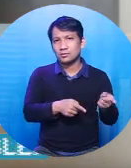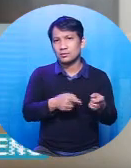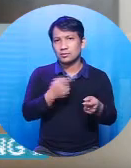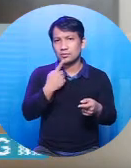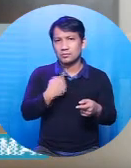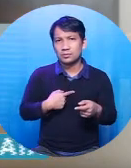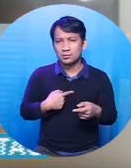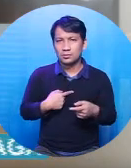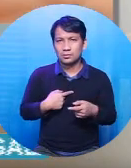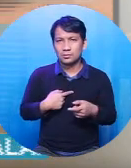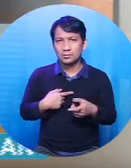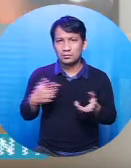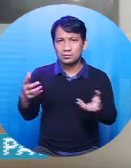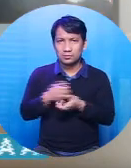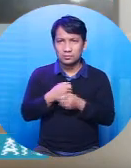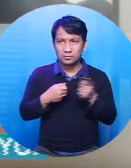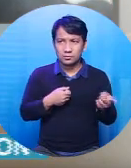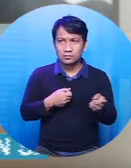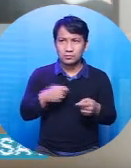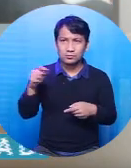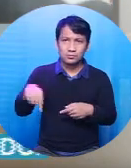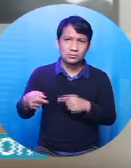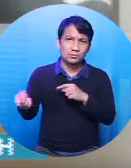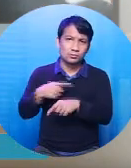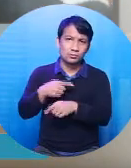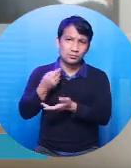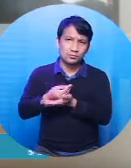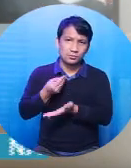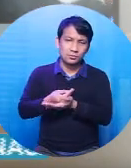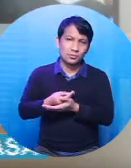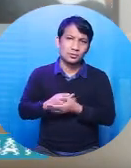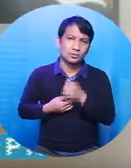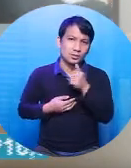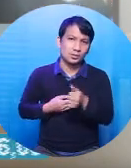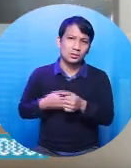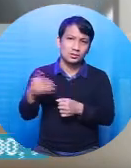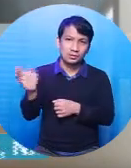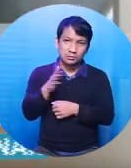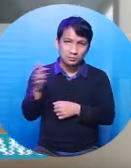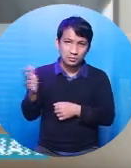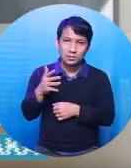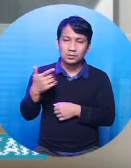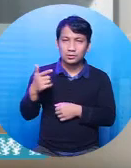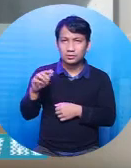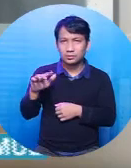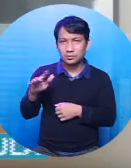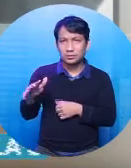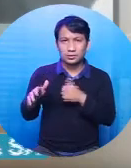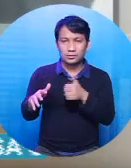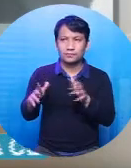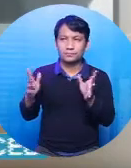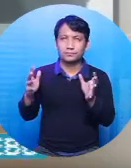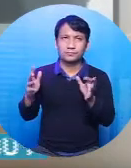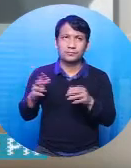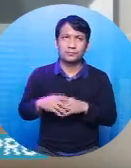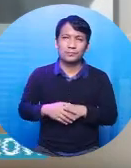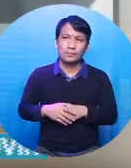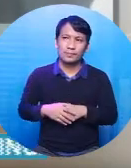sa pag-prostitute po dito, sir, yung mga pera, pati yung mga pinapadala. Okay. Sige po. Now, sandali po.